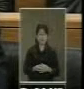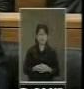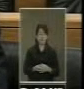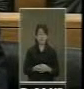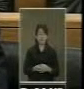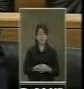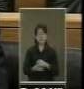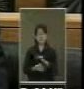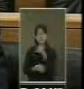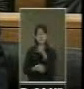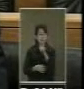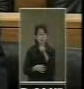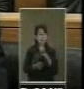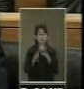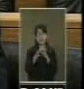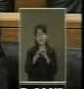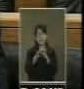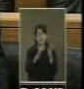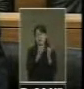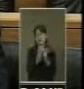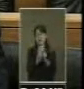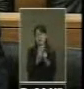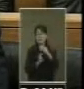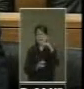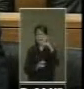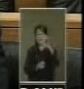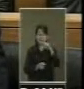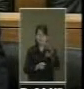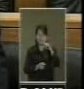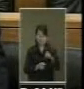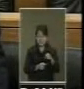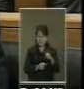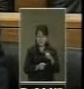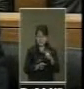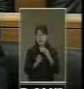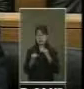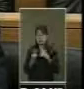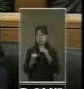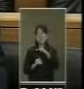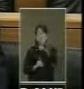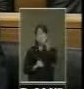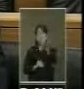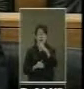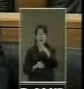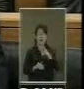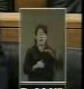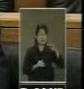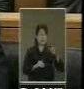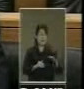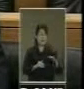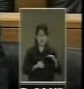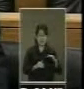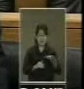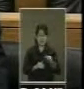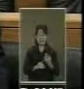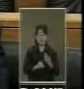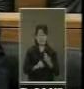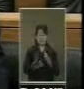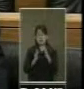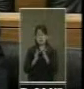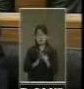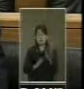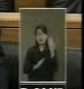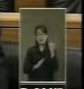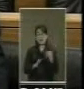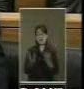เนี่ยวัฒนธรรมไทยความเป็นเด็กกับผู้ใหญ่ความเป็นอดีตลูกพรร